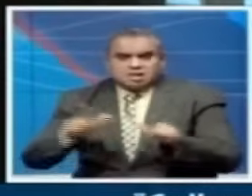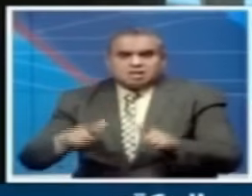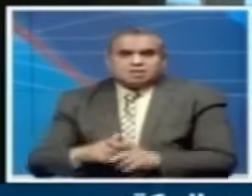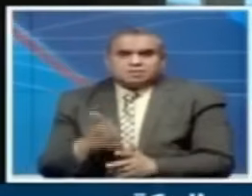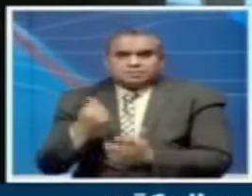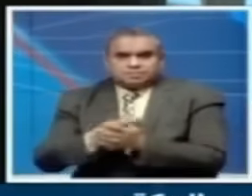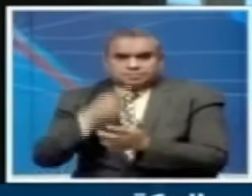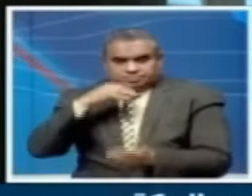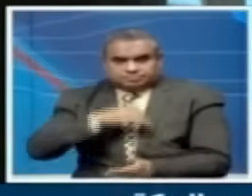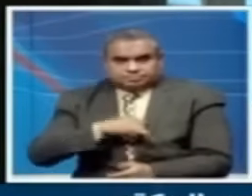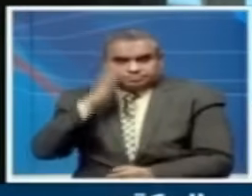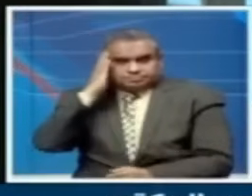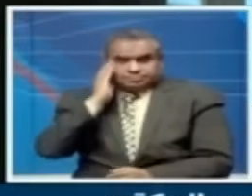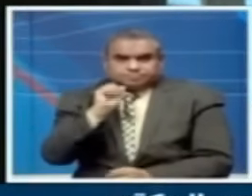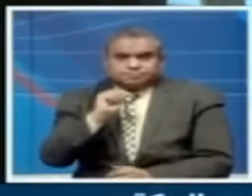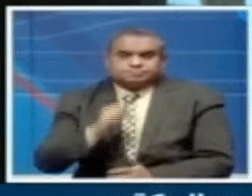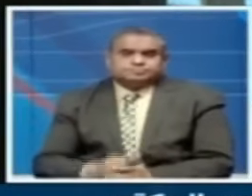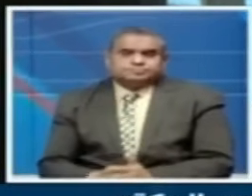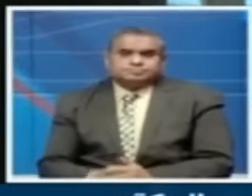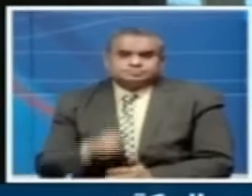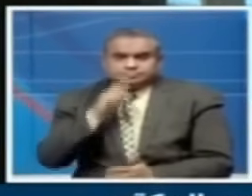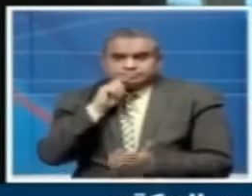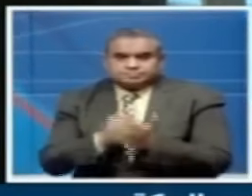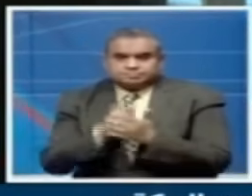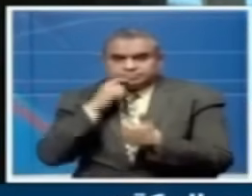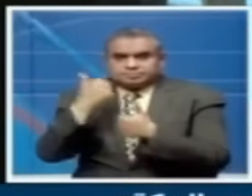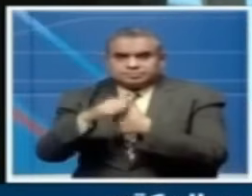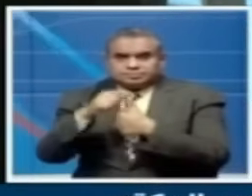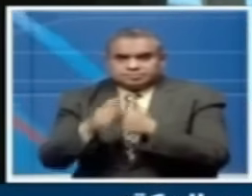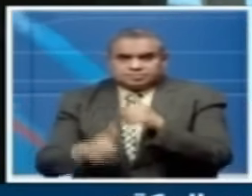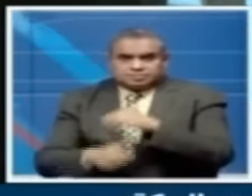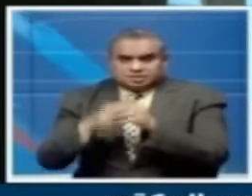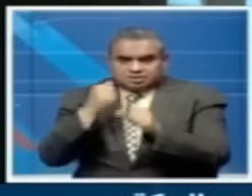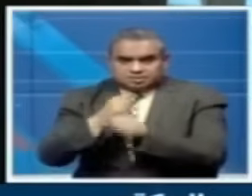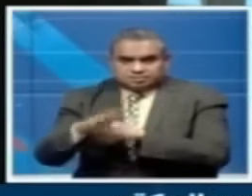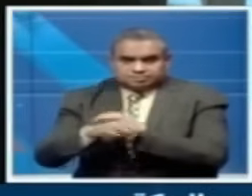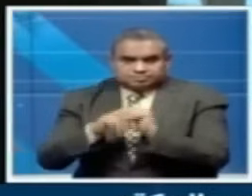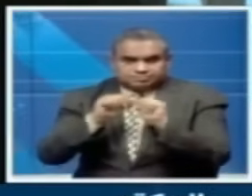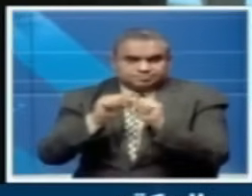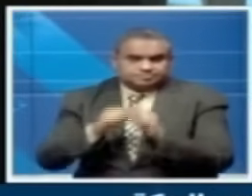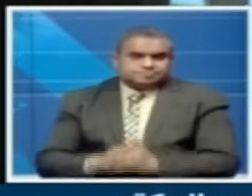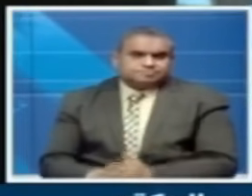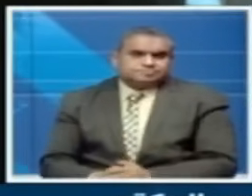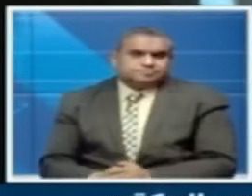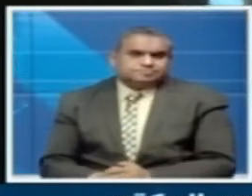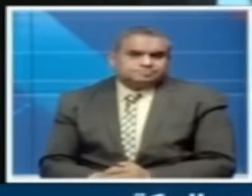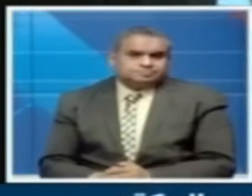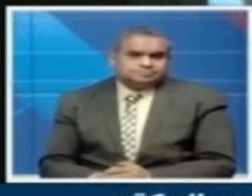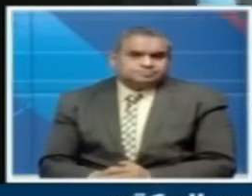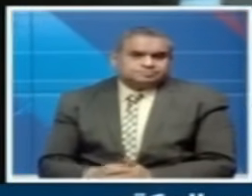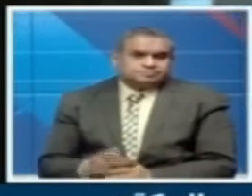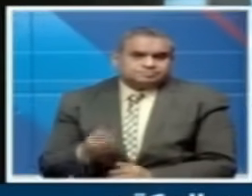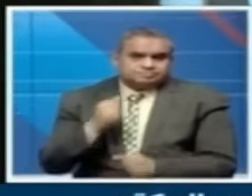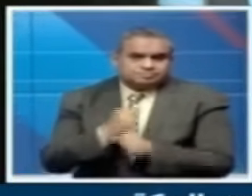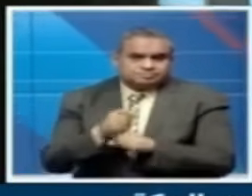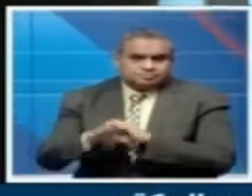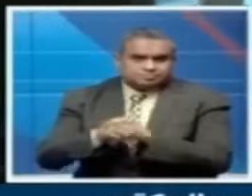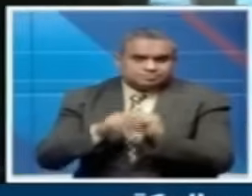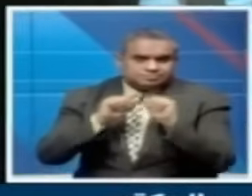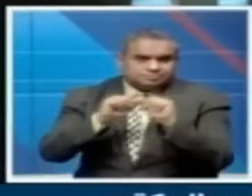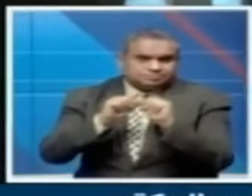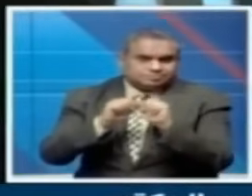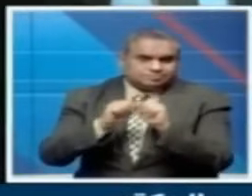مع الحل السلمي، ولكن لا أن يفرض علي ولكن أن يشارك في هذا الحل